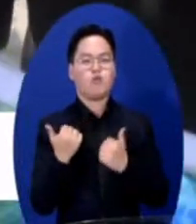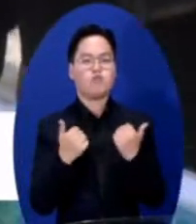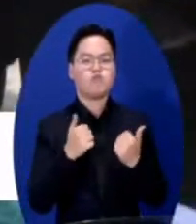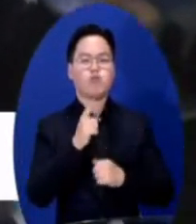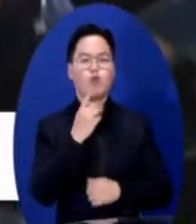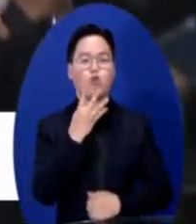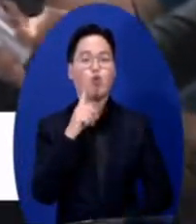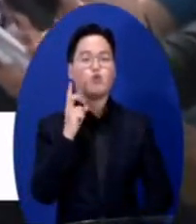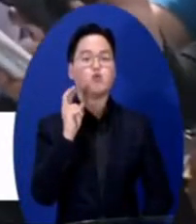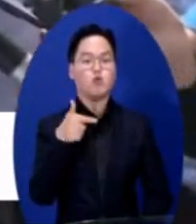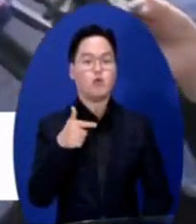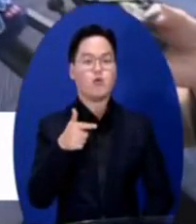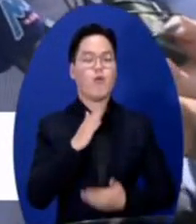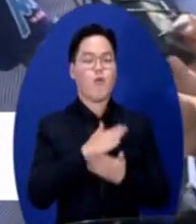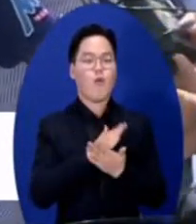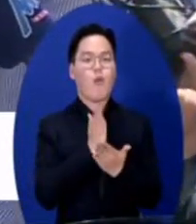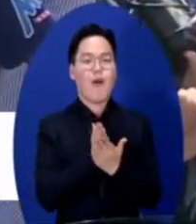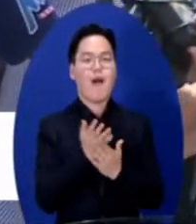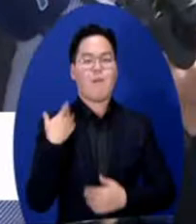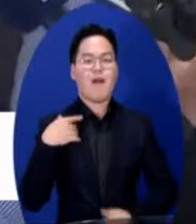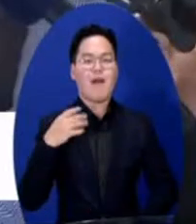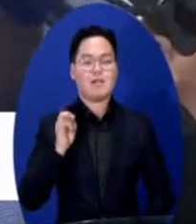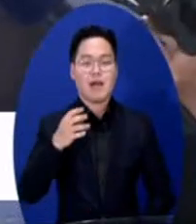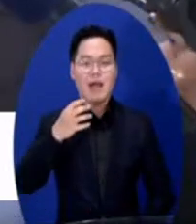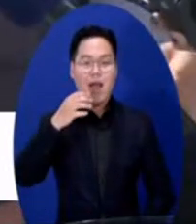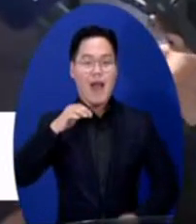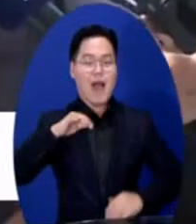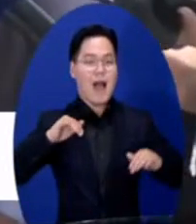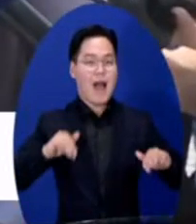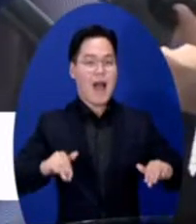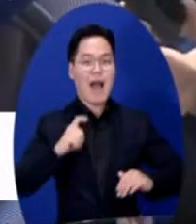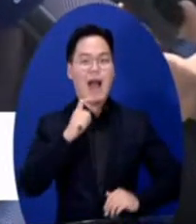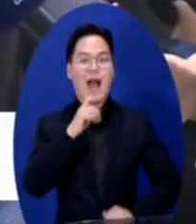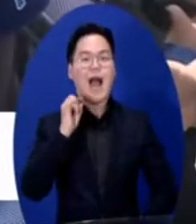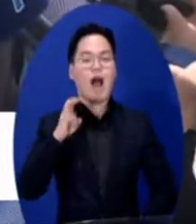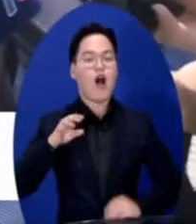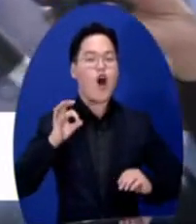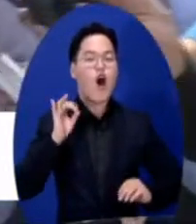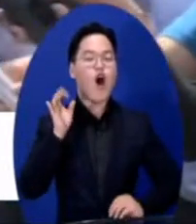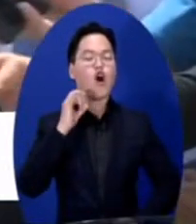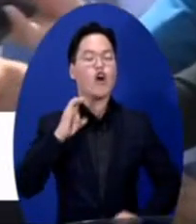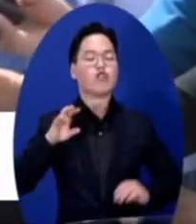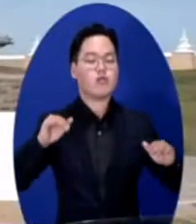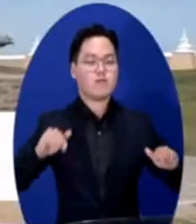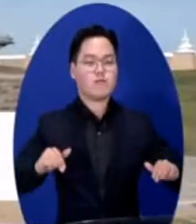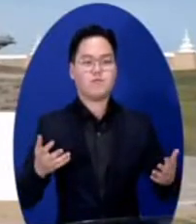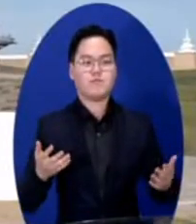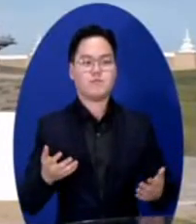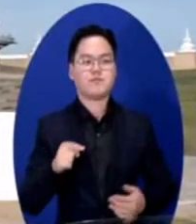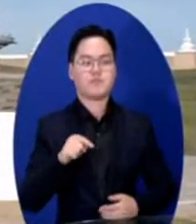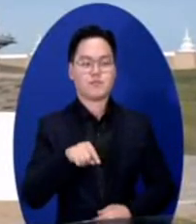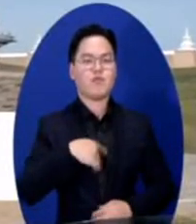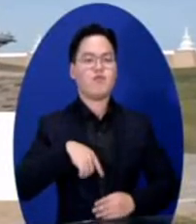байсан. За тэгээд энэ хааны ордон бол яг хотынхаа урд байсан талаар сурулж юм гэдэг нь байна.